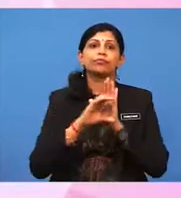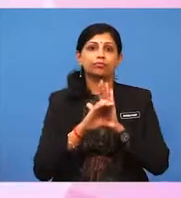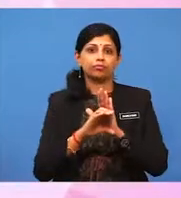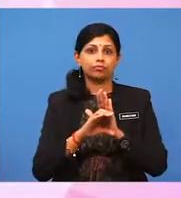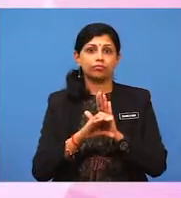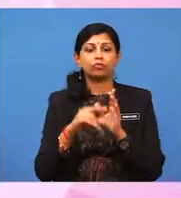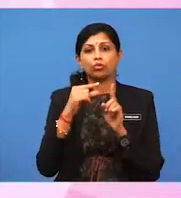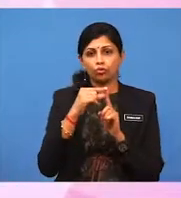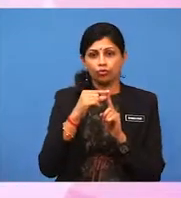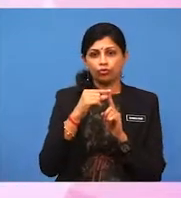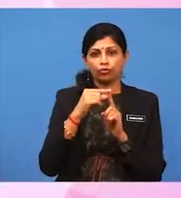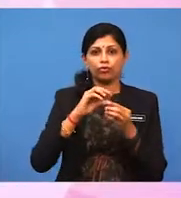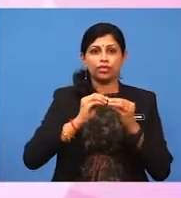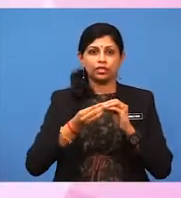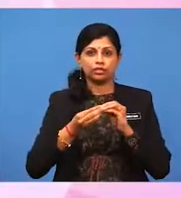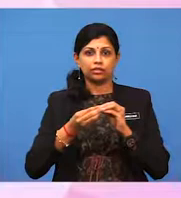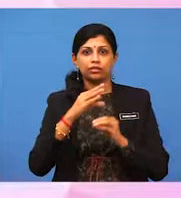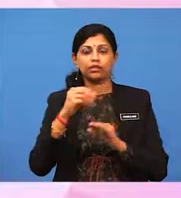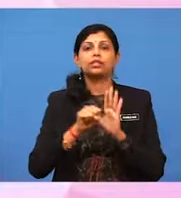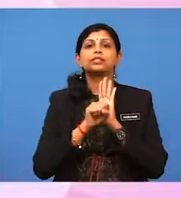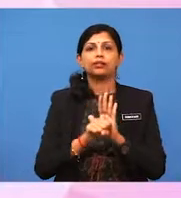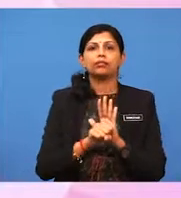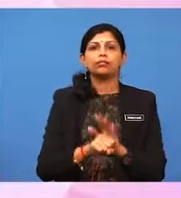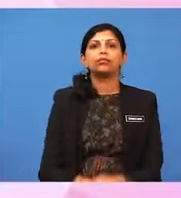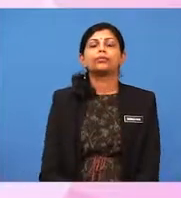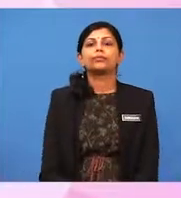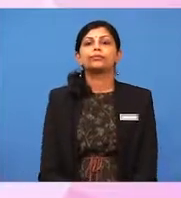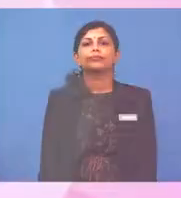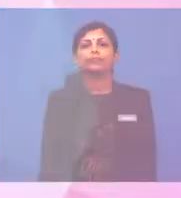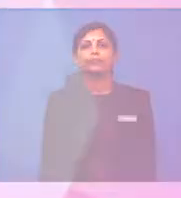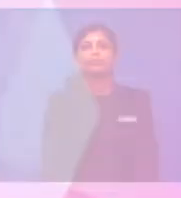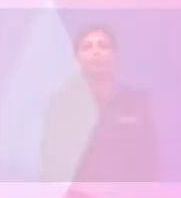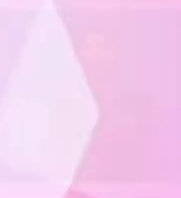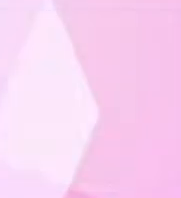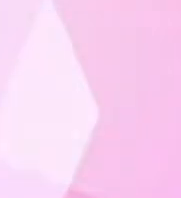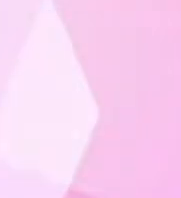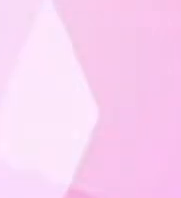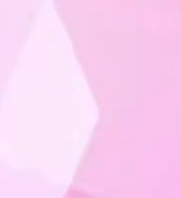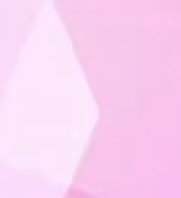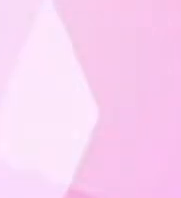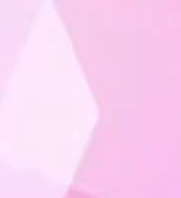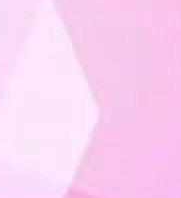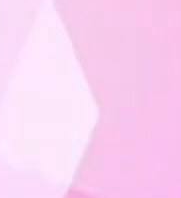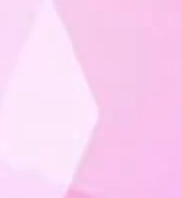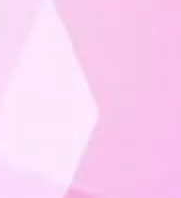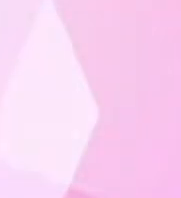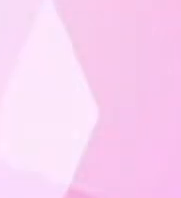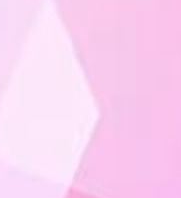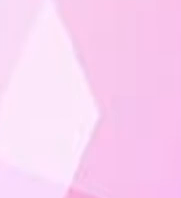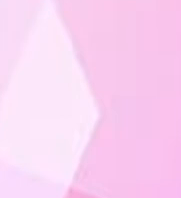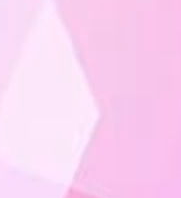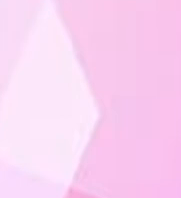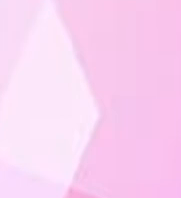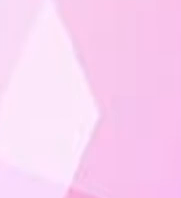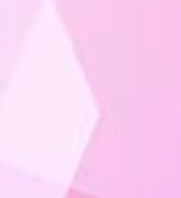A hingga Z yang mewakili kedua-dua huruf besar dan huruf kecil aksara tersebut. Kedua, jenis